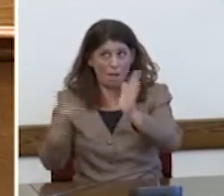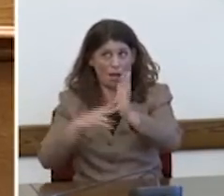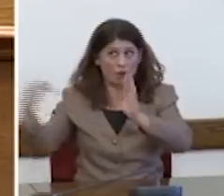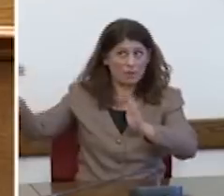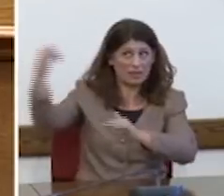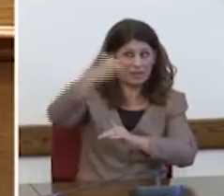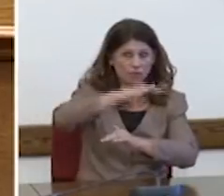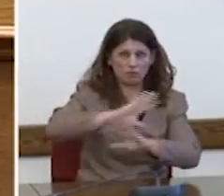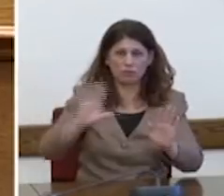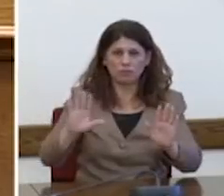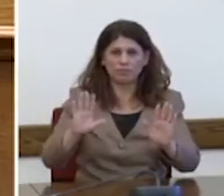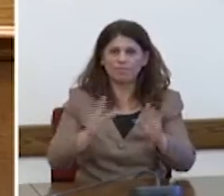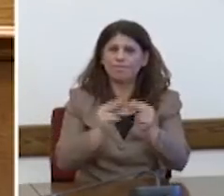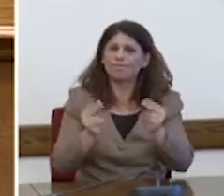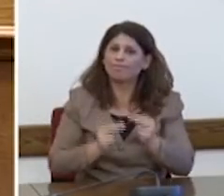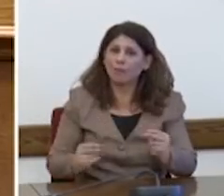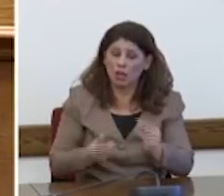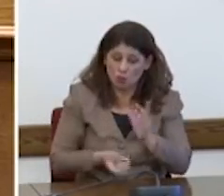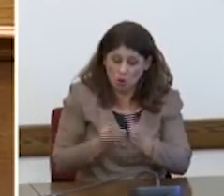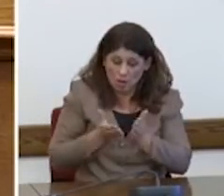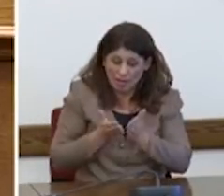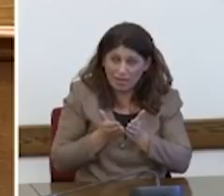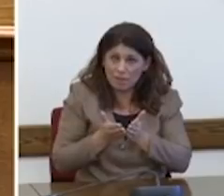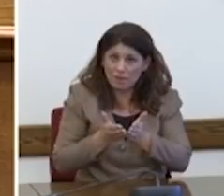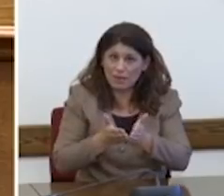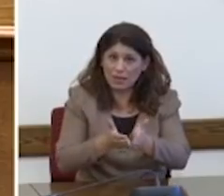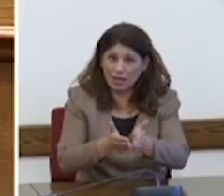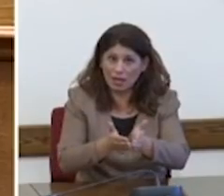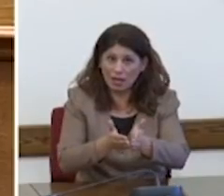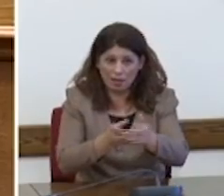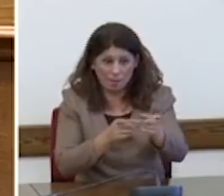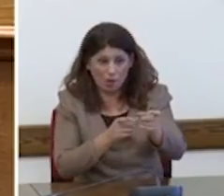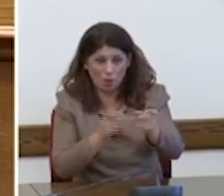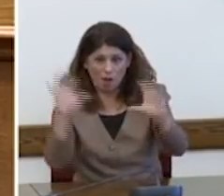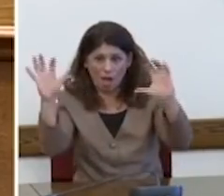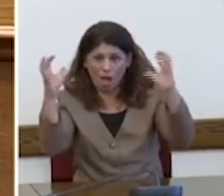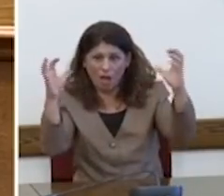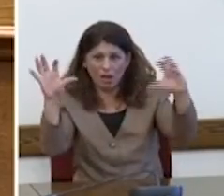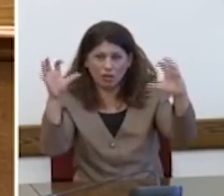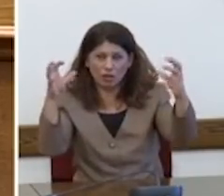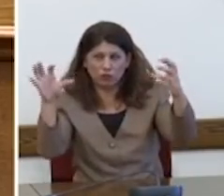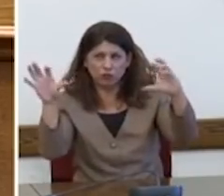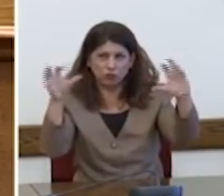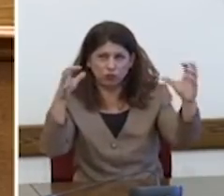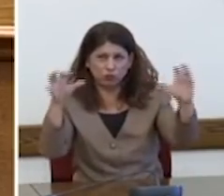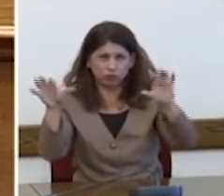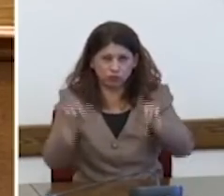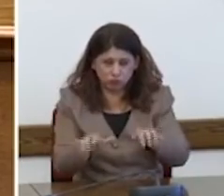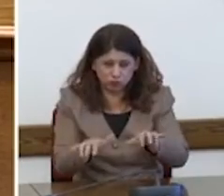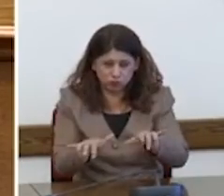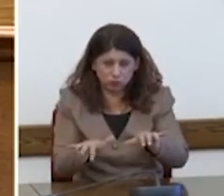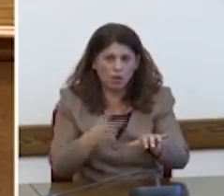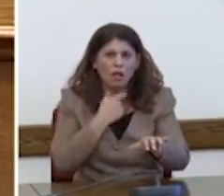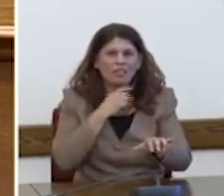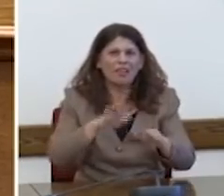Επομένως, τις νέες φρεγάτες με τα όπλα και τα ραντάρ που διαθέτουν δεν τις χρειάζεστε για το Αιγαίο,